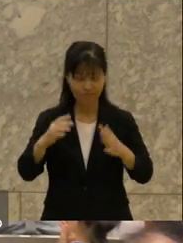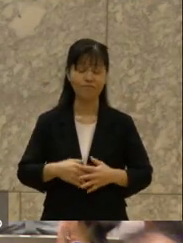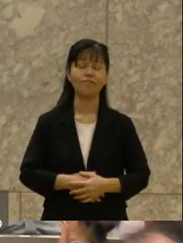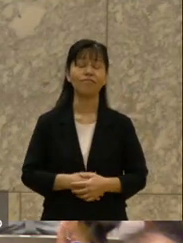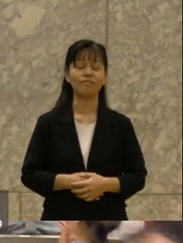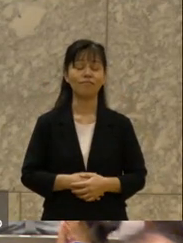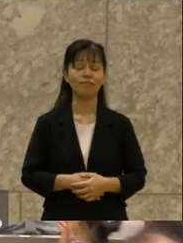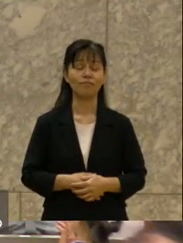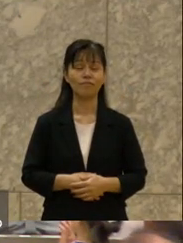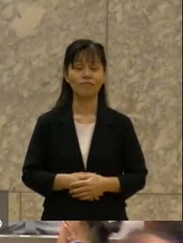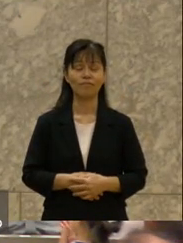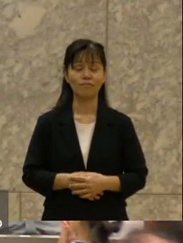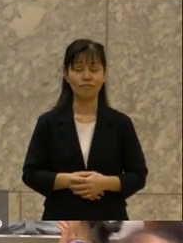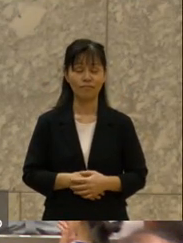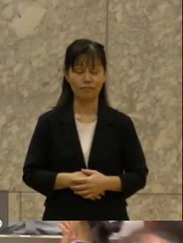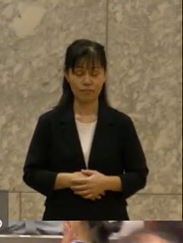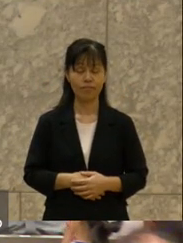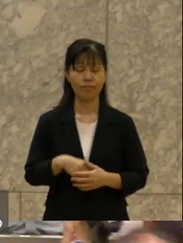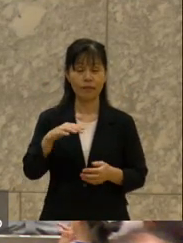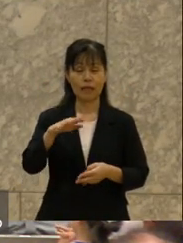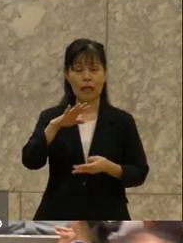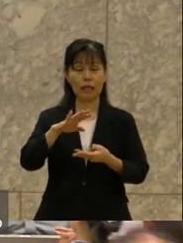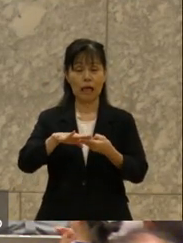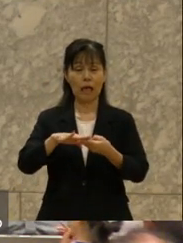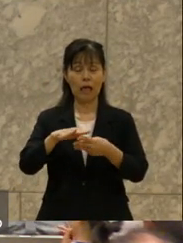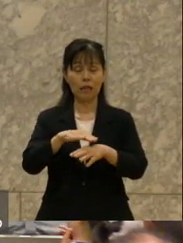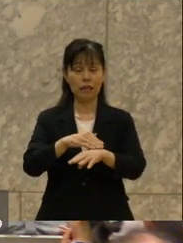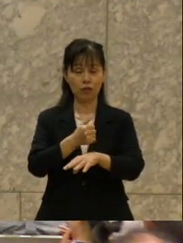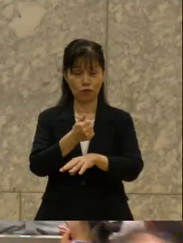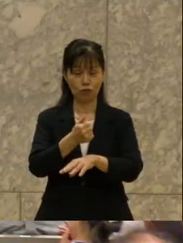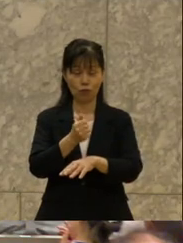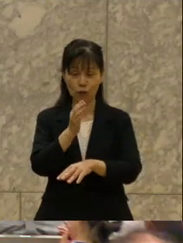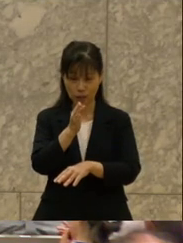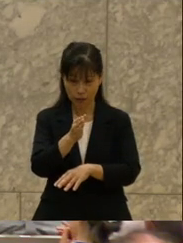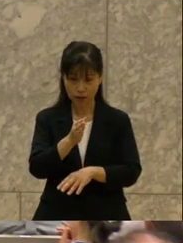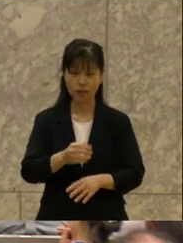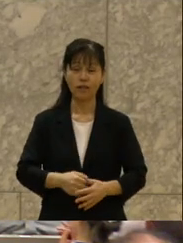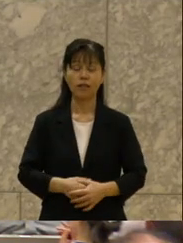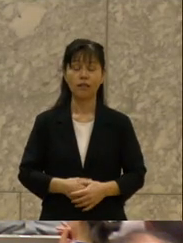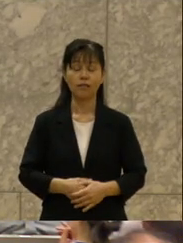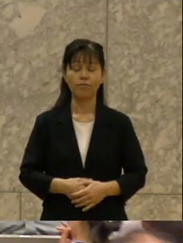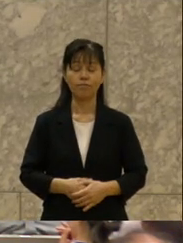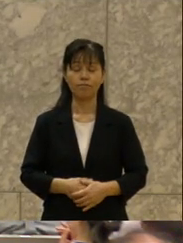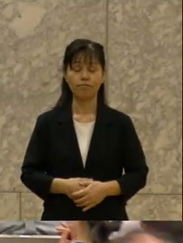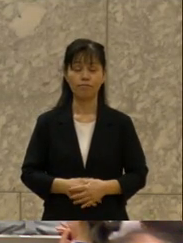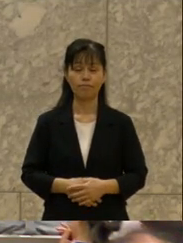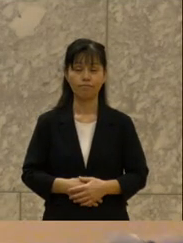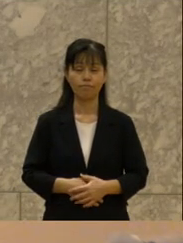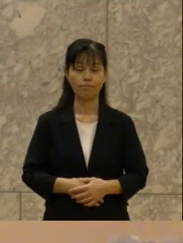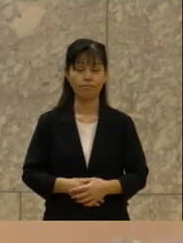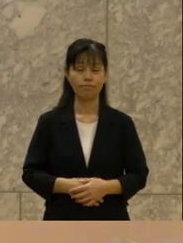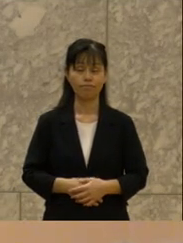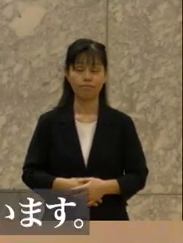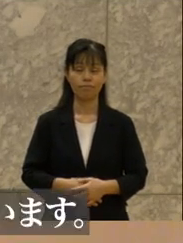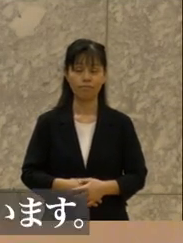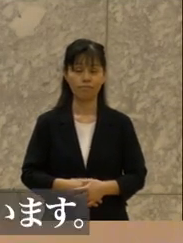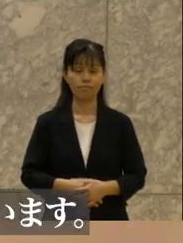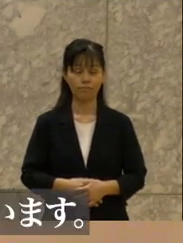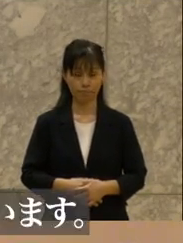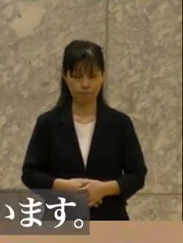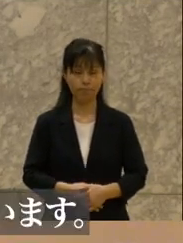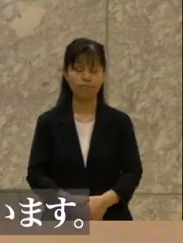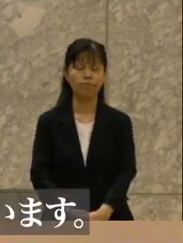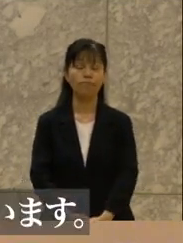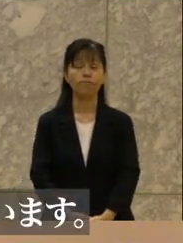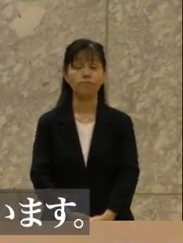先にですね高田さんの方にお尋ねをしたいと思いますぜひこの方法についてお伝えいただければ私